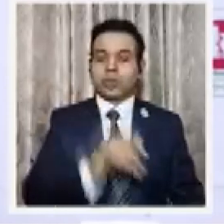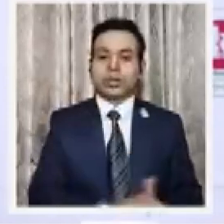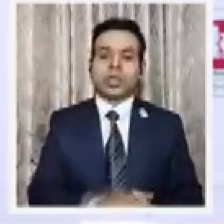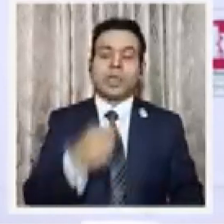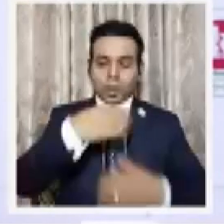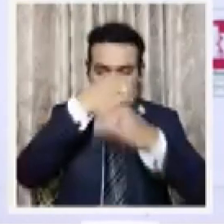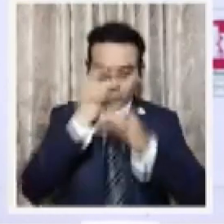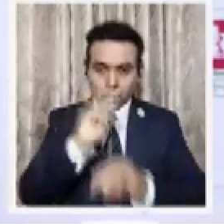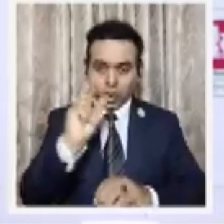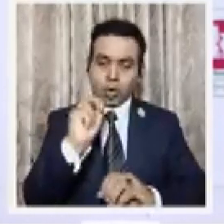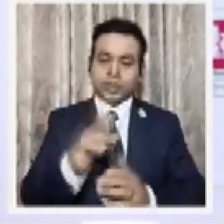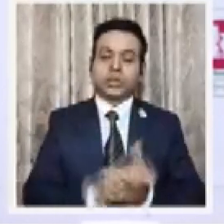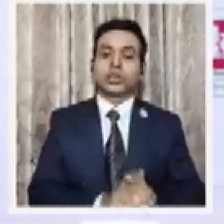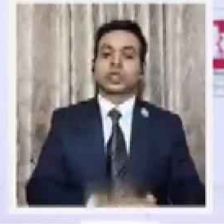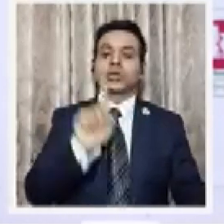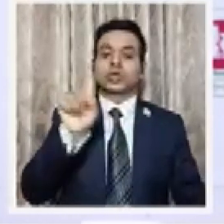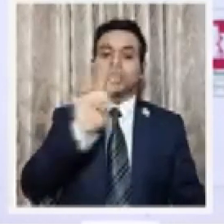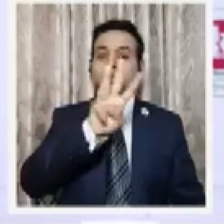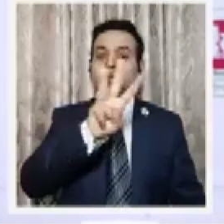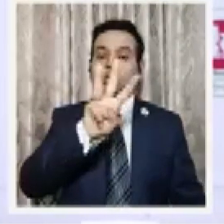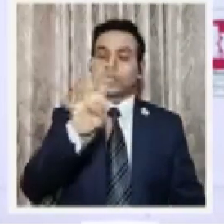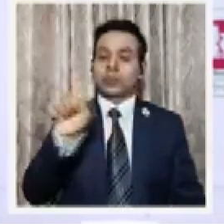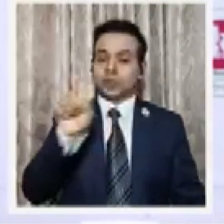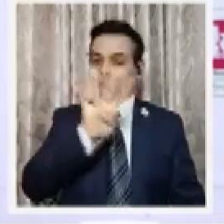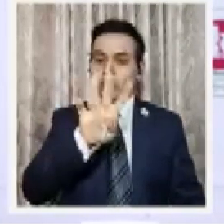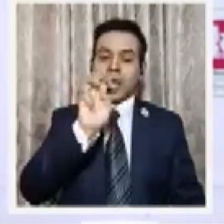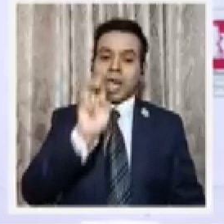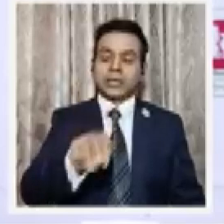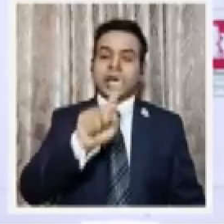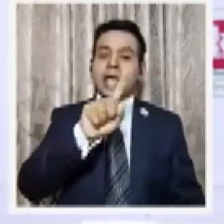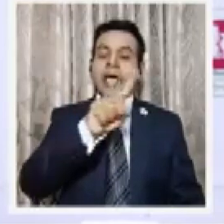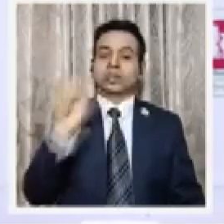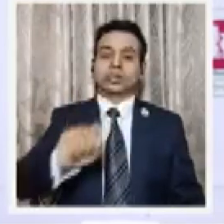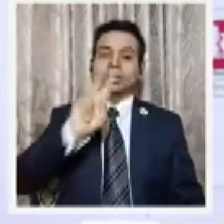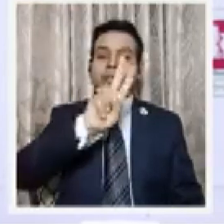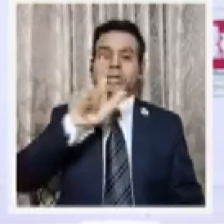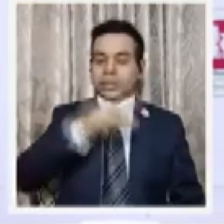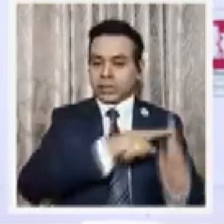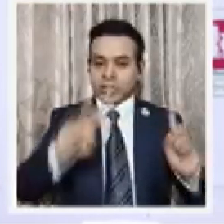হয়েছে 14,253টি, এবং পরীক্ষা হয়েছে 24 ঘন্টায়